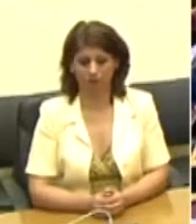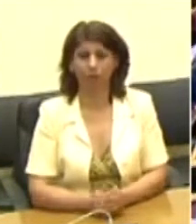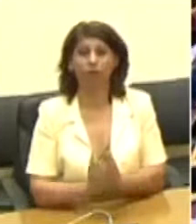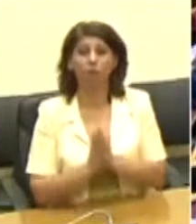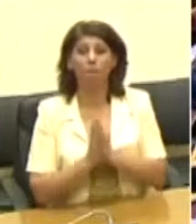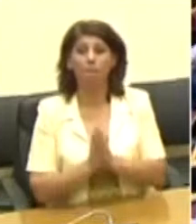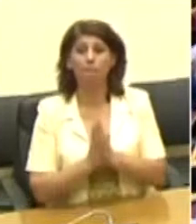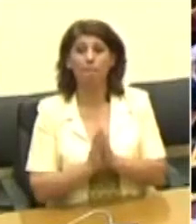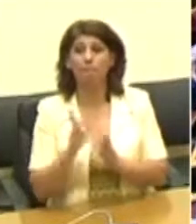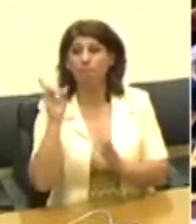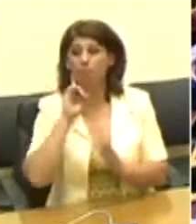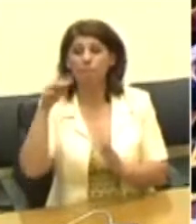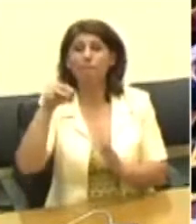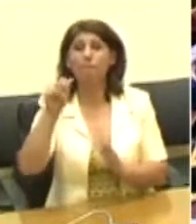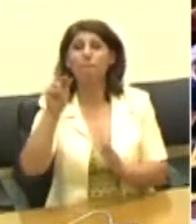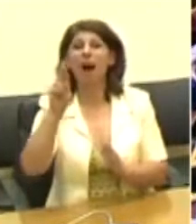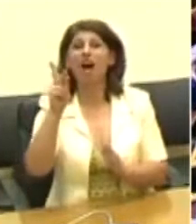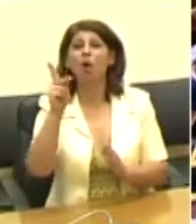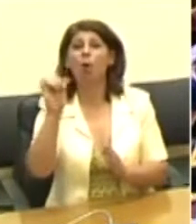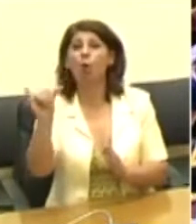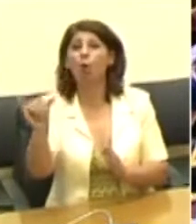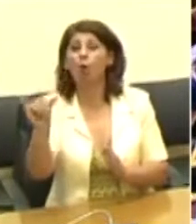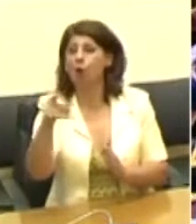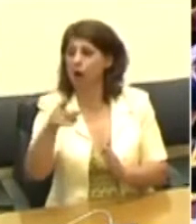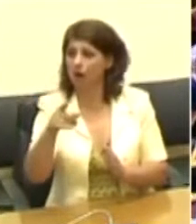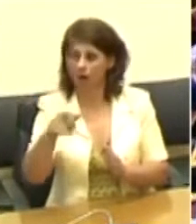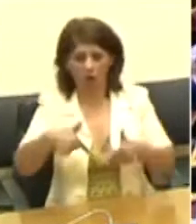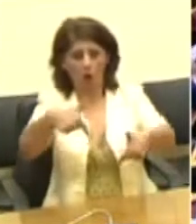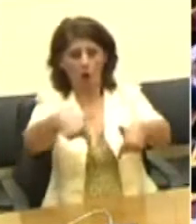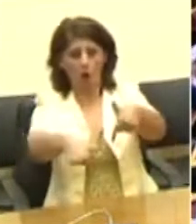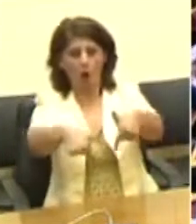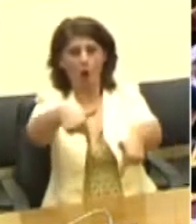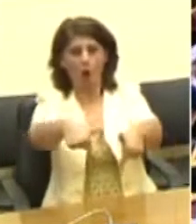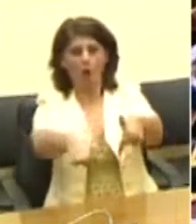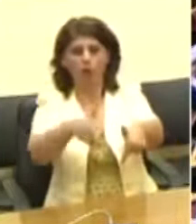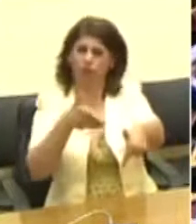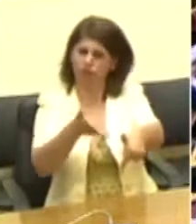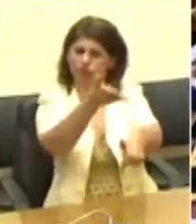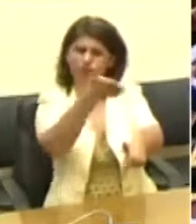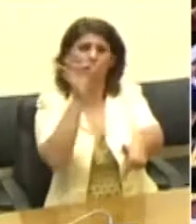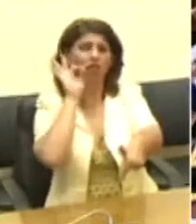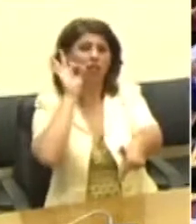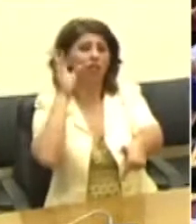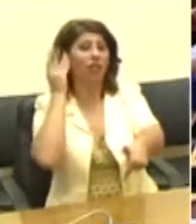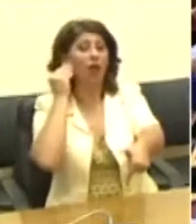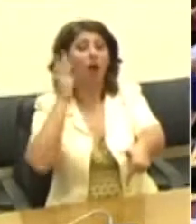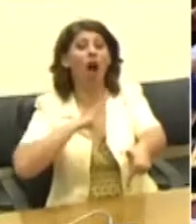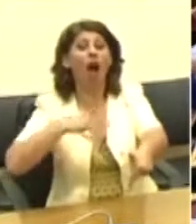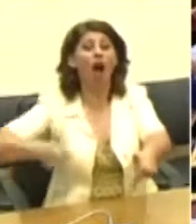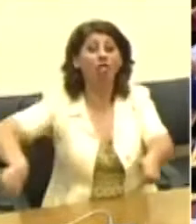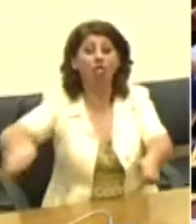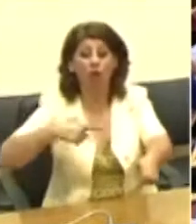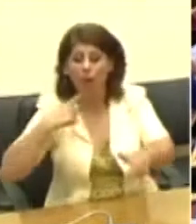Παρακαλώ, κυρία Μάρκου. Σας παρακαλώ. Βγάλτε τις γόβες και πηγαίνετε στη Θεσσαλονίκη να ακούσετε τις απόψεις του κόσμου για αυτά που